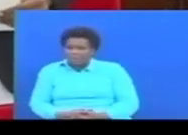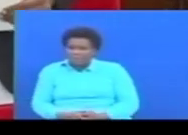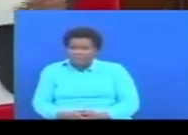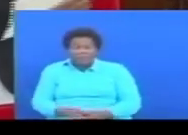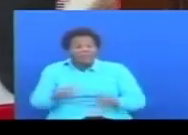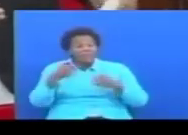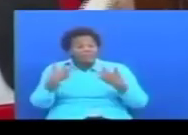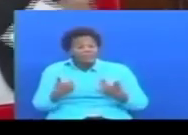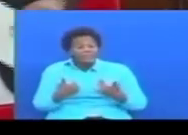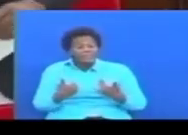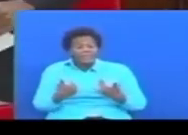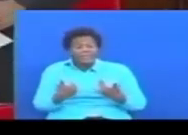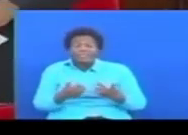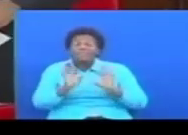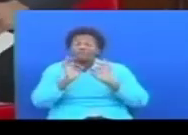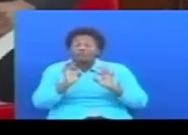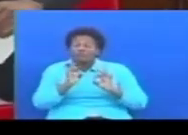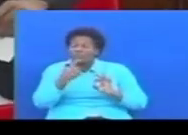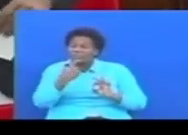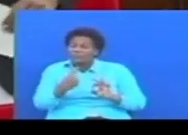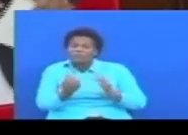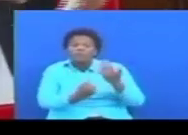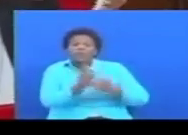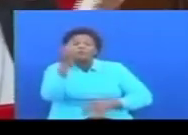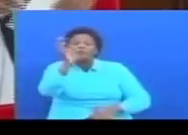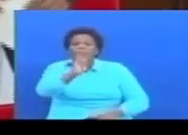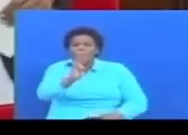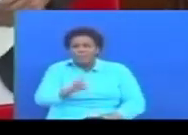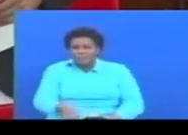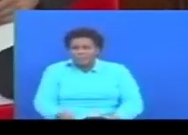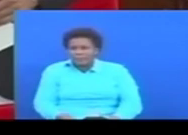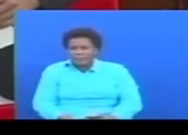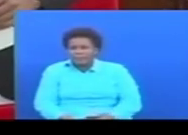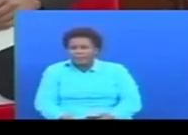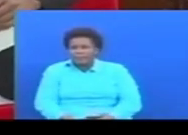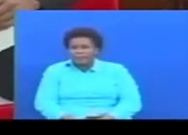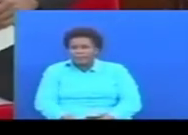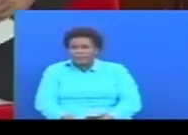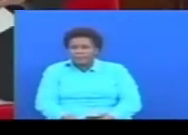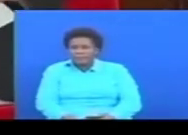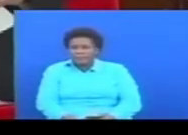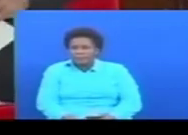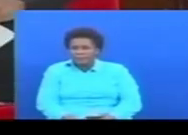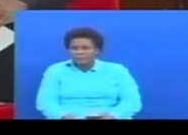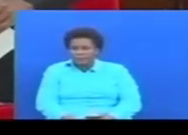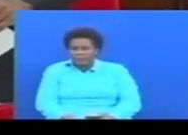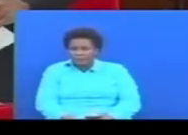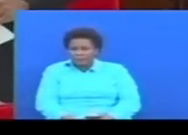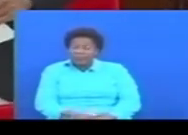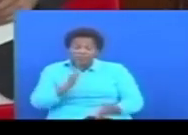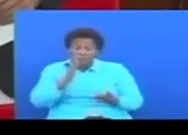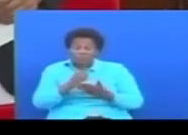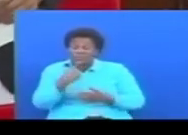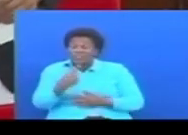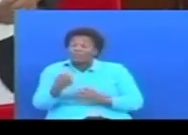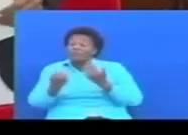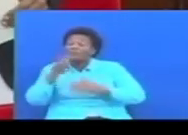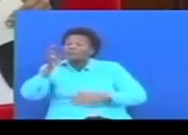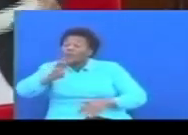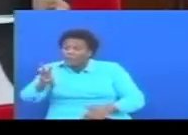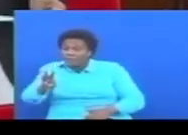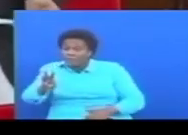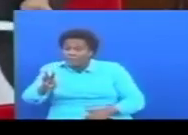watu wajaze wanapotoka ili tuweze kujua ni kweli, Mheshimiwa Naibu Spika, lina ukakasi wake. Lakini kutokana